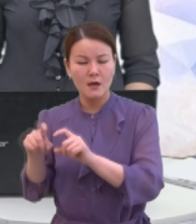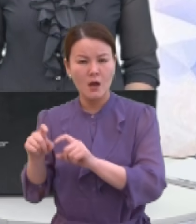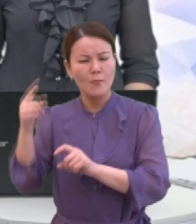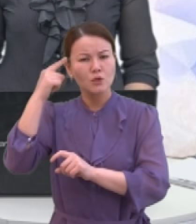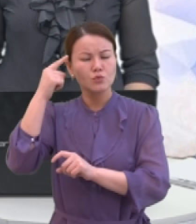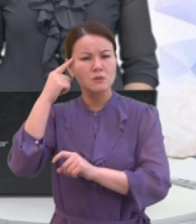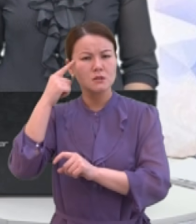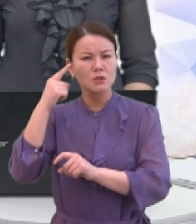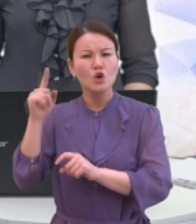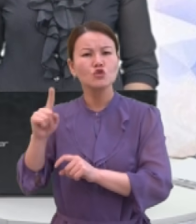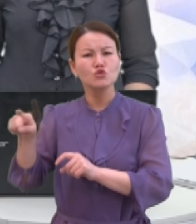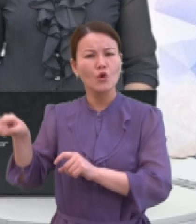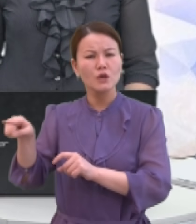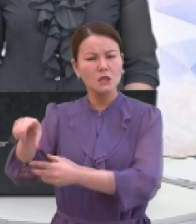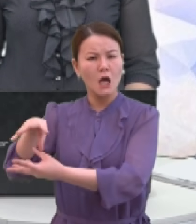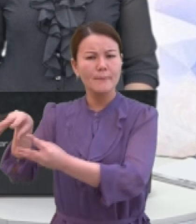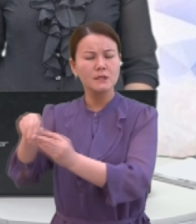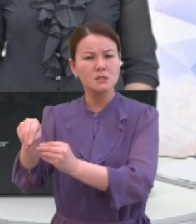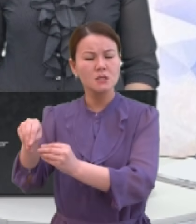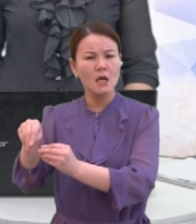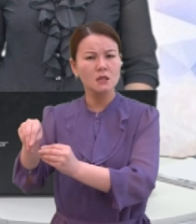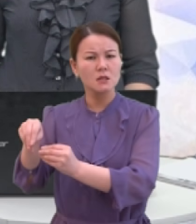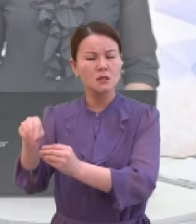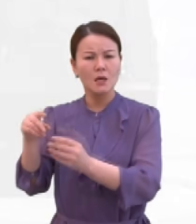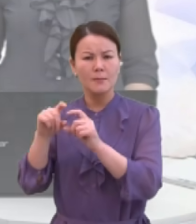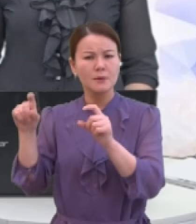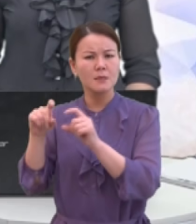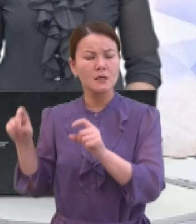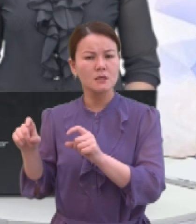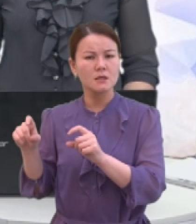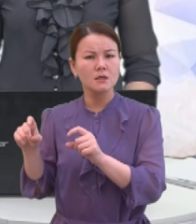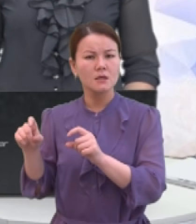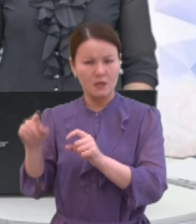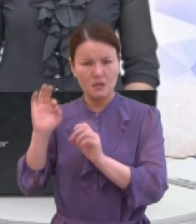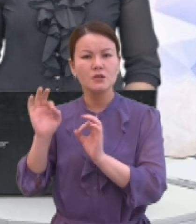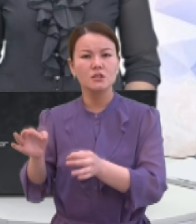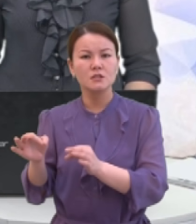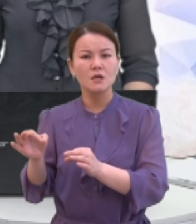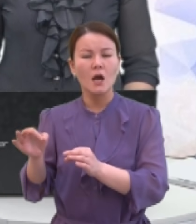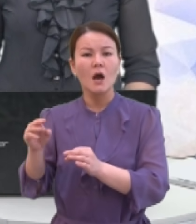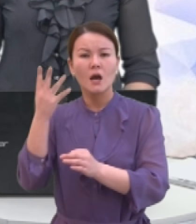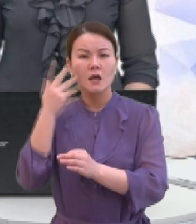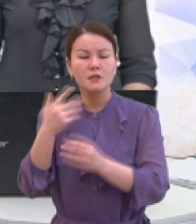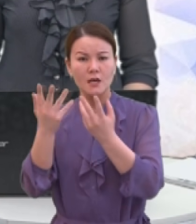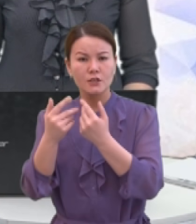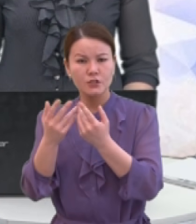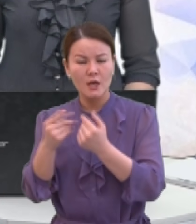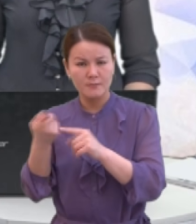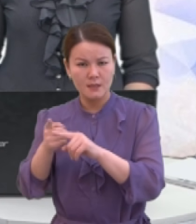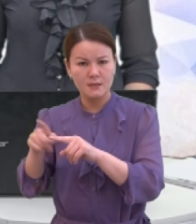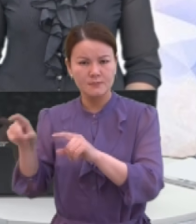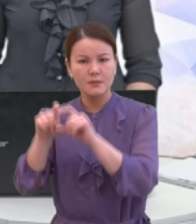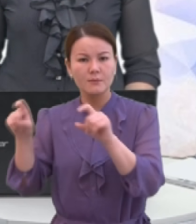что объединяет эти примеры конечно при решении этих примеров